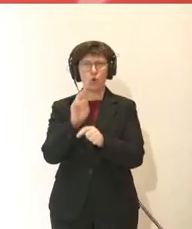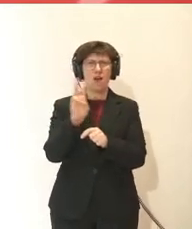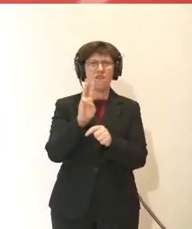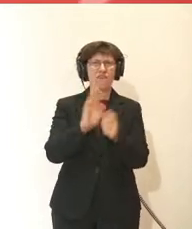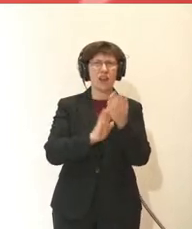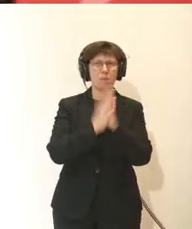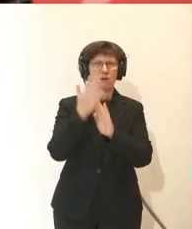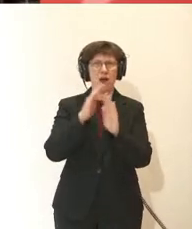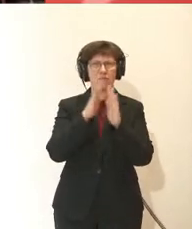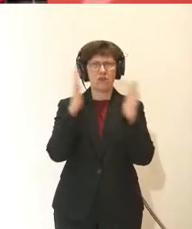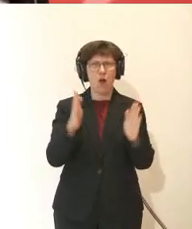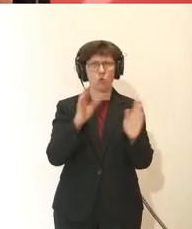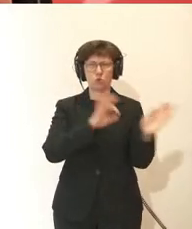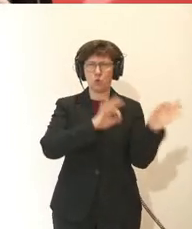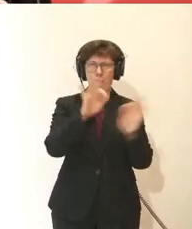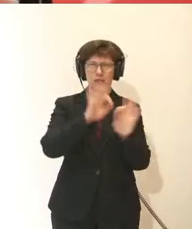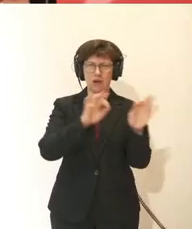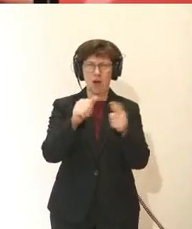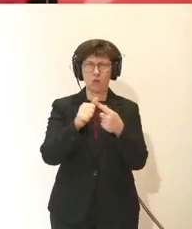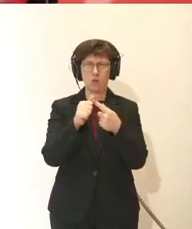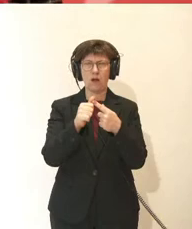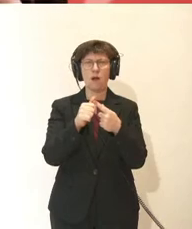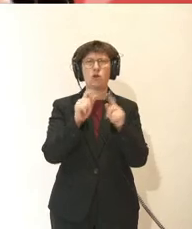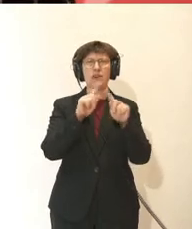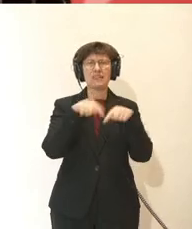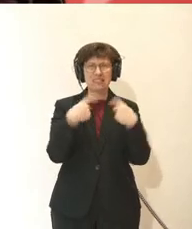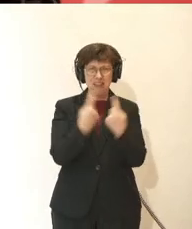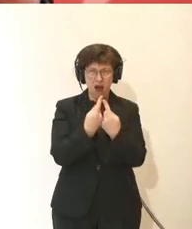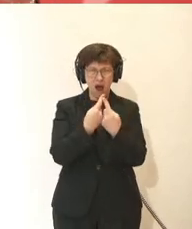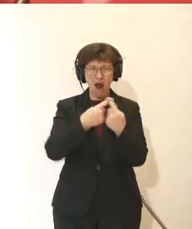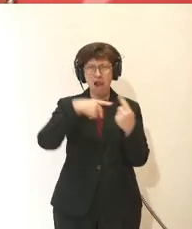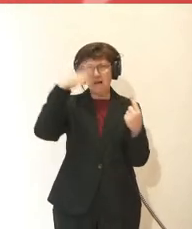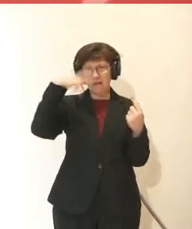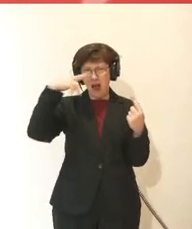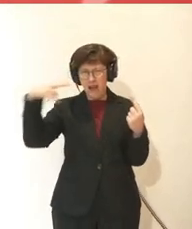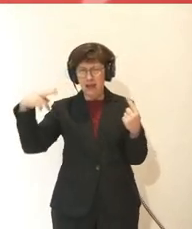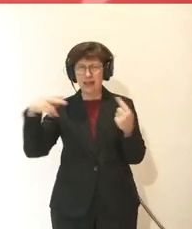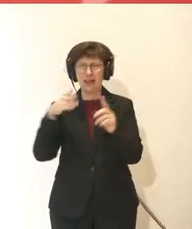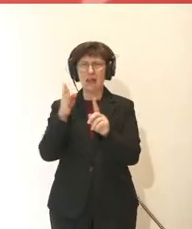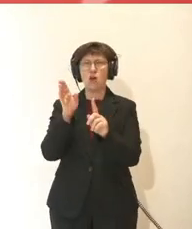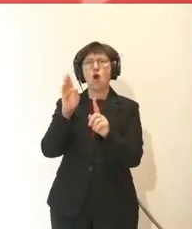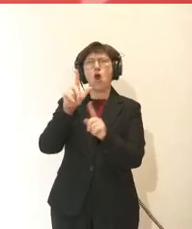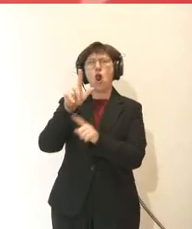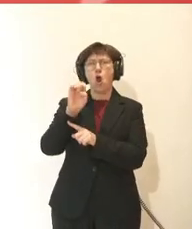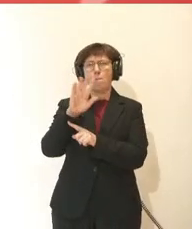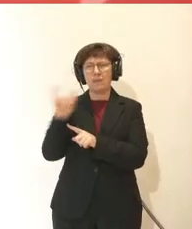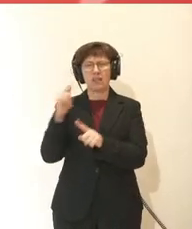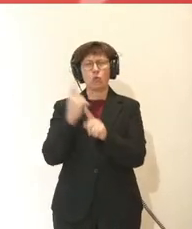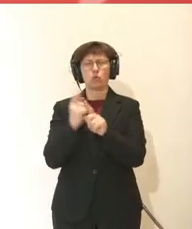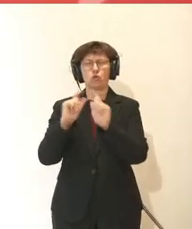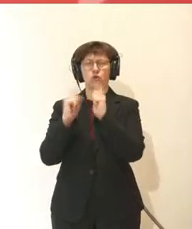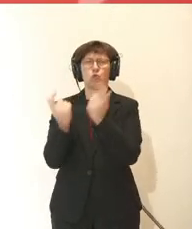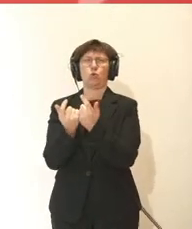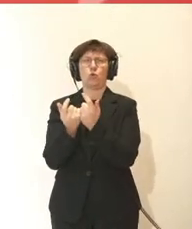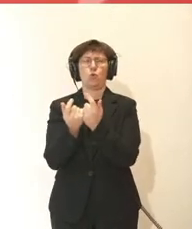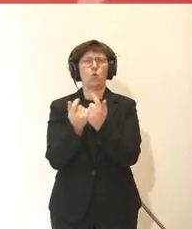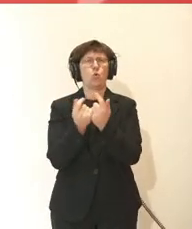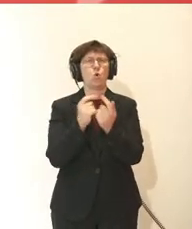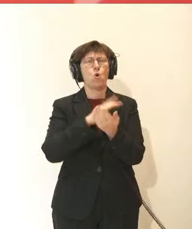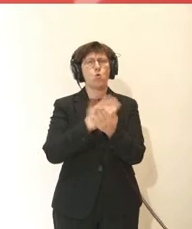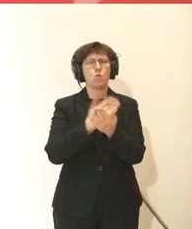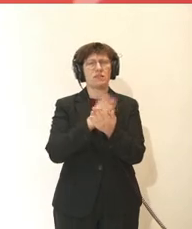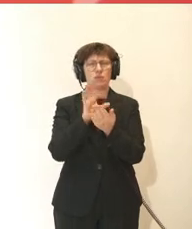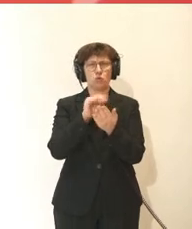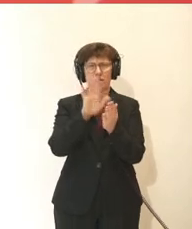haus übertragen werden das heißt das ist der saal die galerie die lobby und das studio dort findet eine übersetzung in gebärdensprache